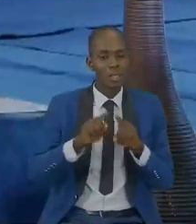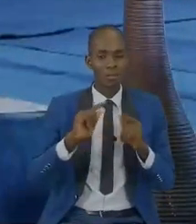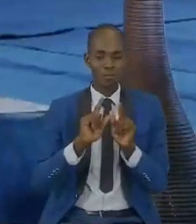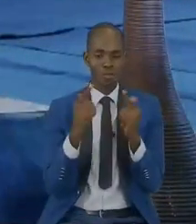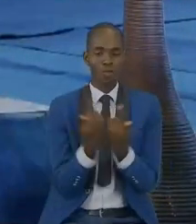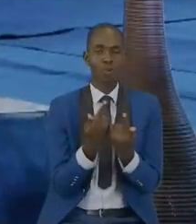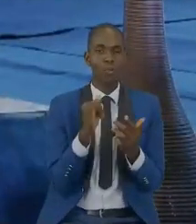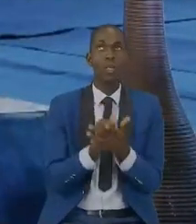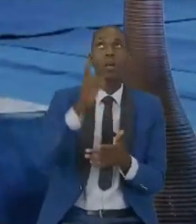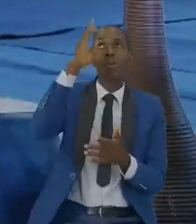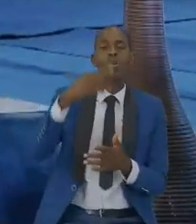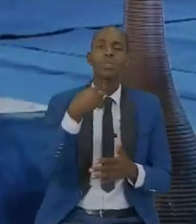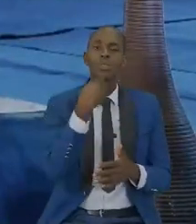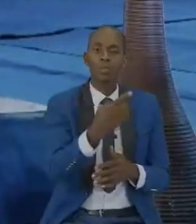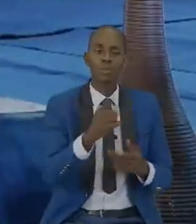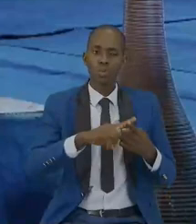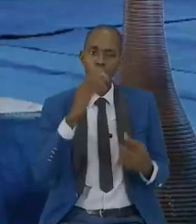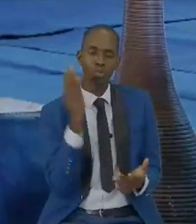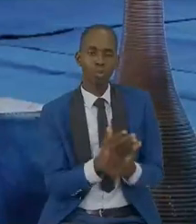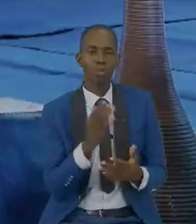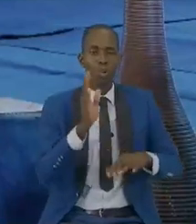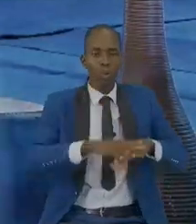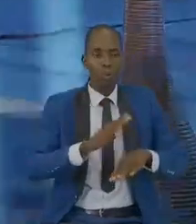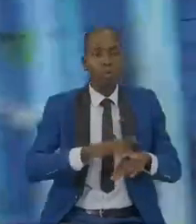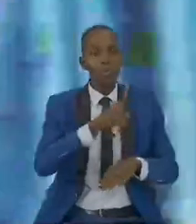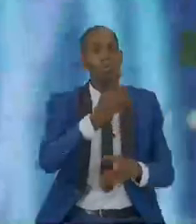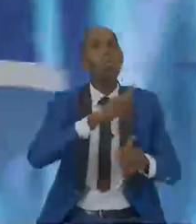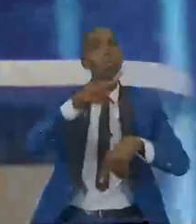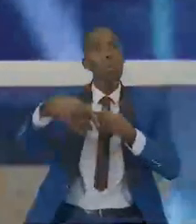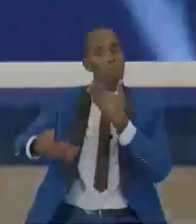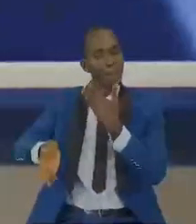le même gangstérisme, le même